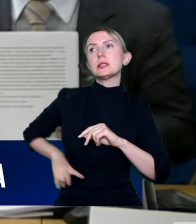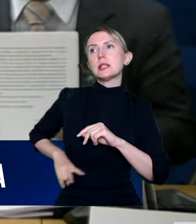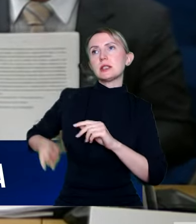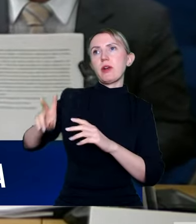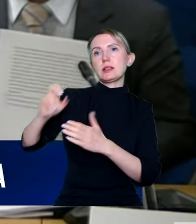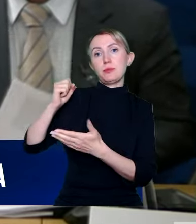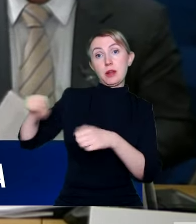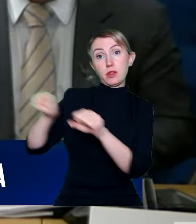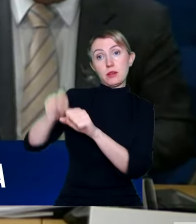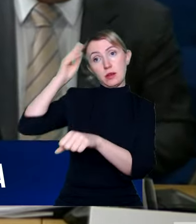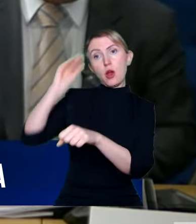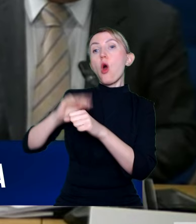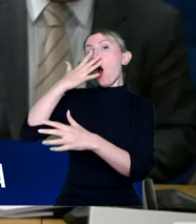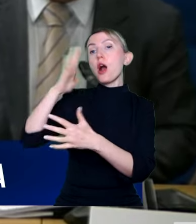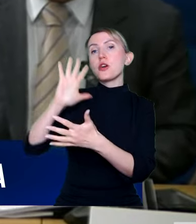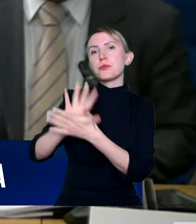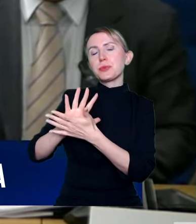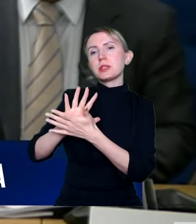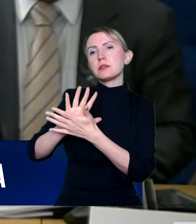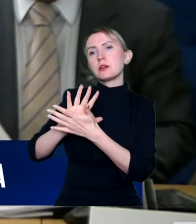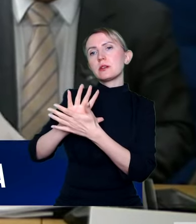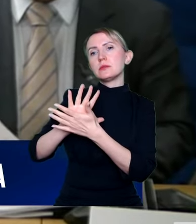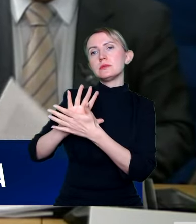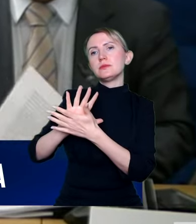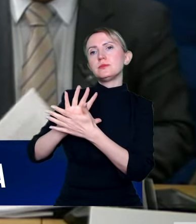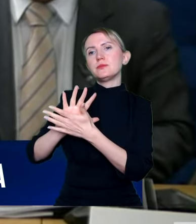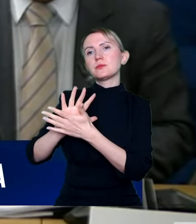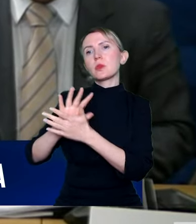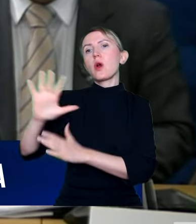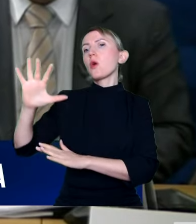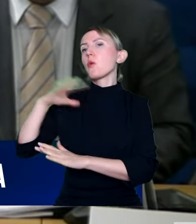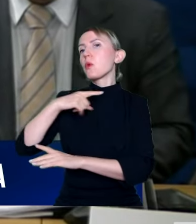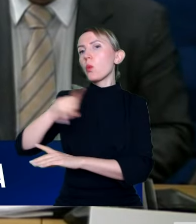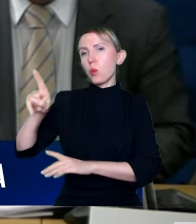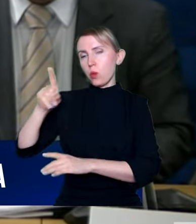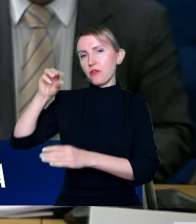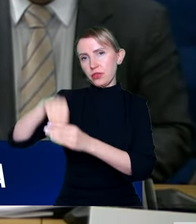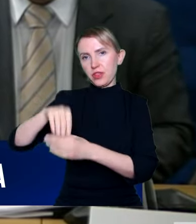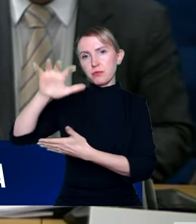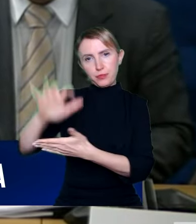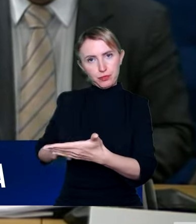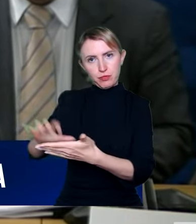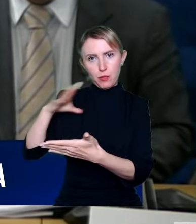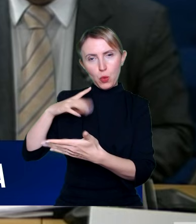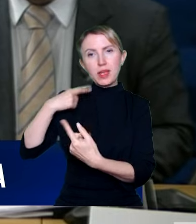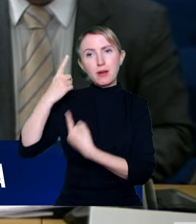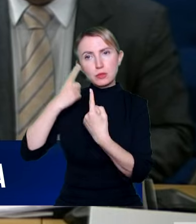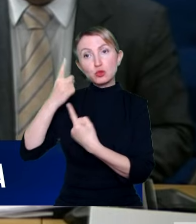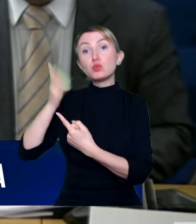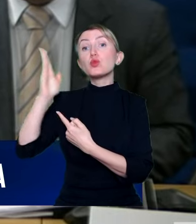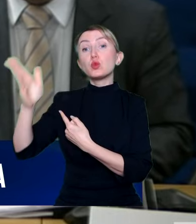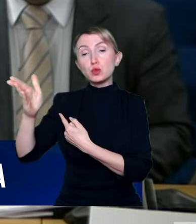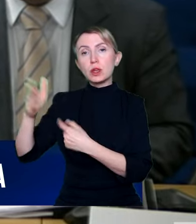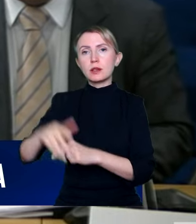Sprawiedliwości opinii w zakresie, który został przez nich objęty. Myślę, że później,